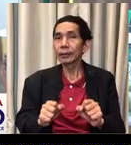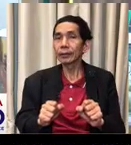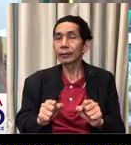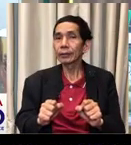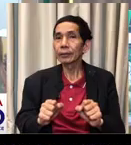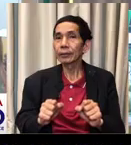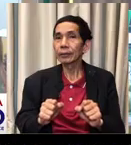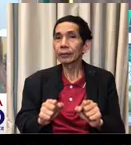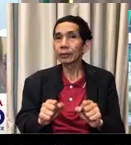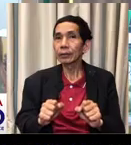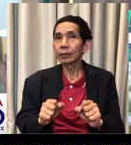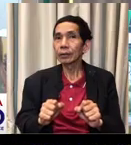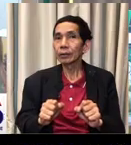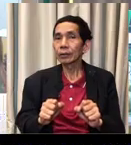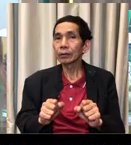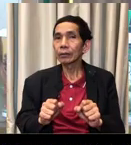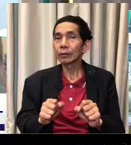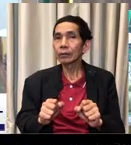you know, augment,